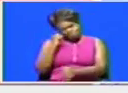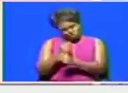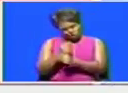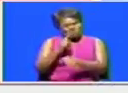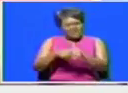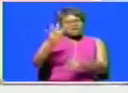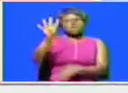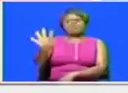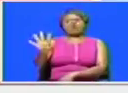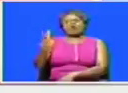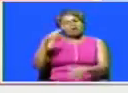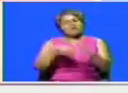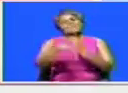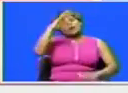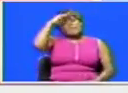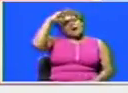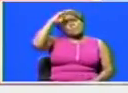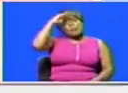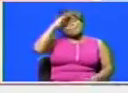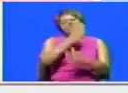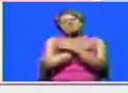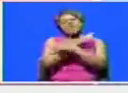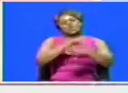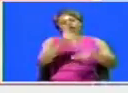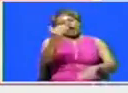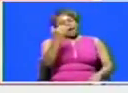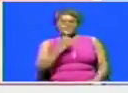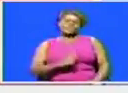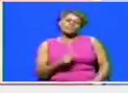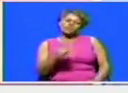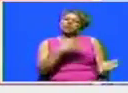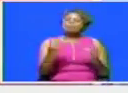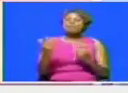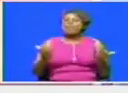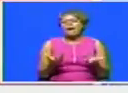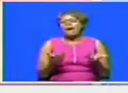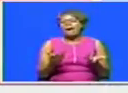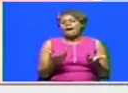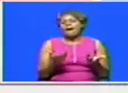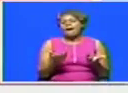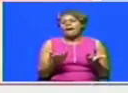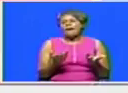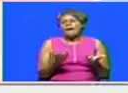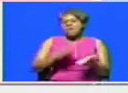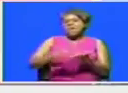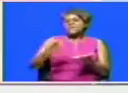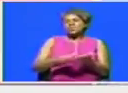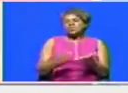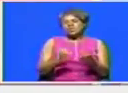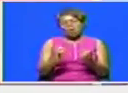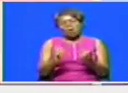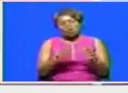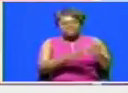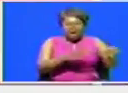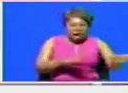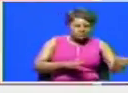10 wewe ndio umeingia kwa bar manake umetoka na marafiki. Mm-hmm. Jiulize unaelekea wapi? Mm-hmm. Watu waache kwa kusema ati oh kuna traffic sijui na